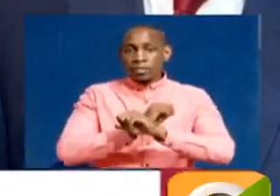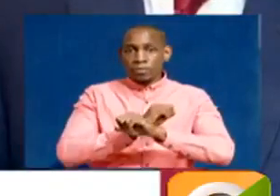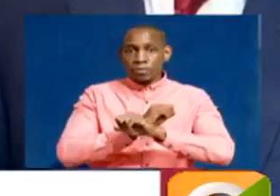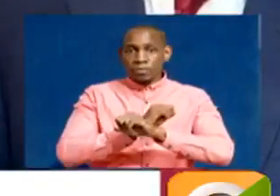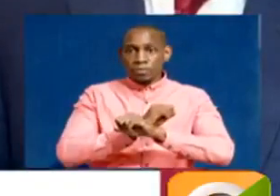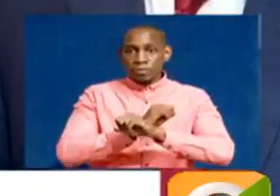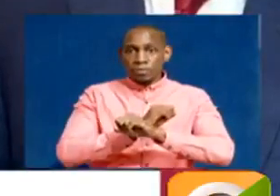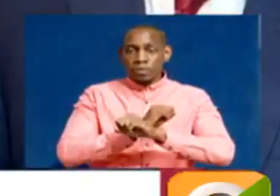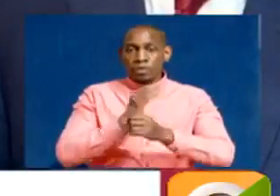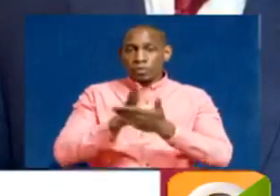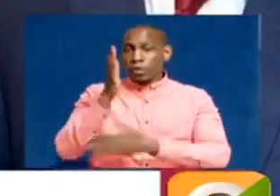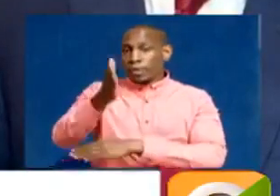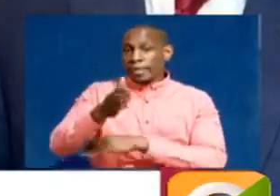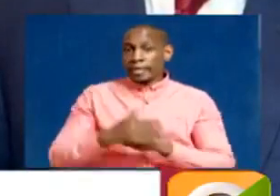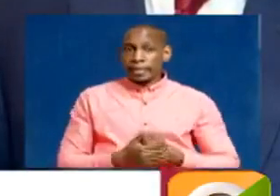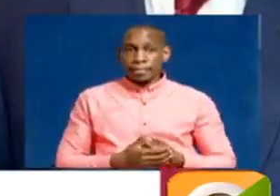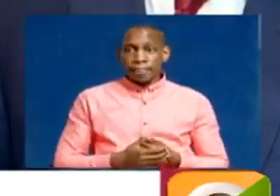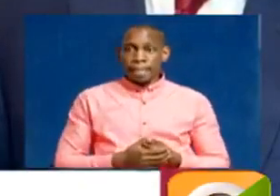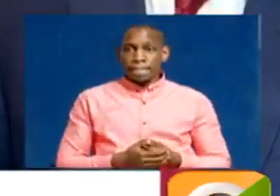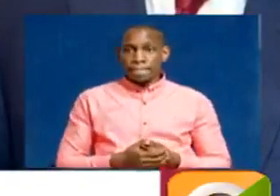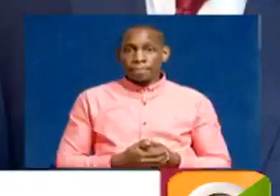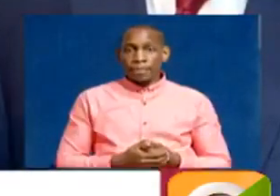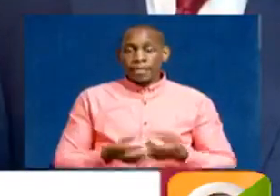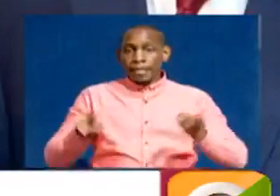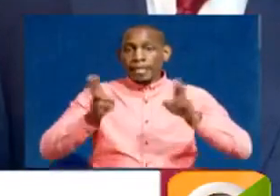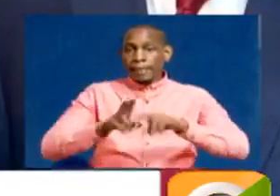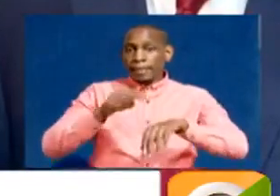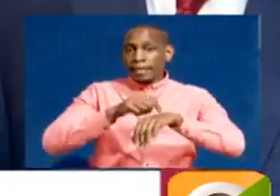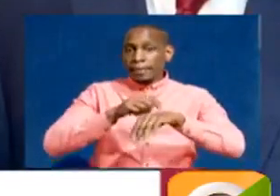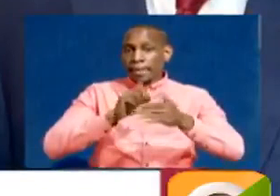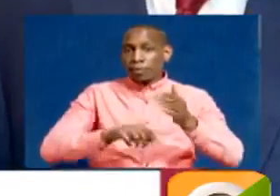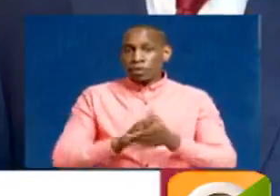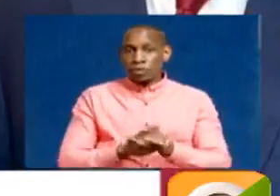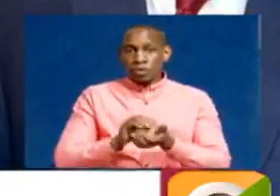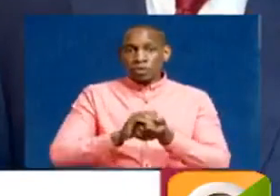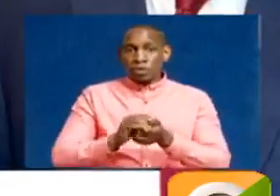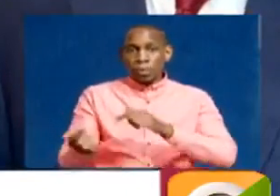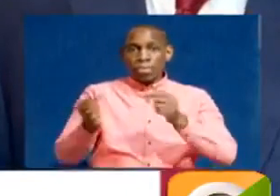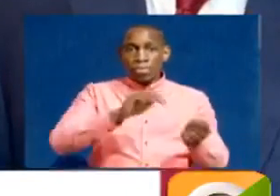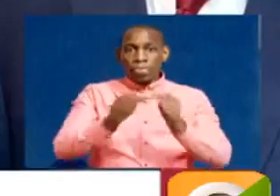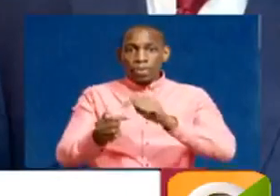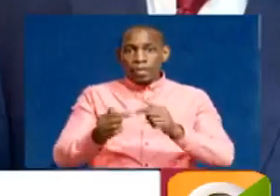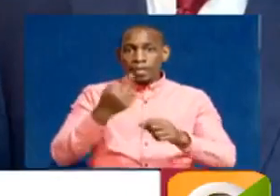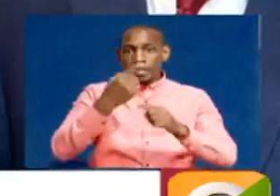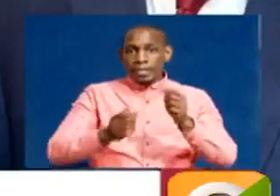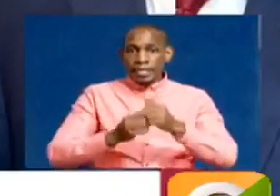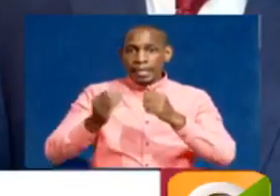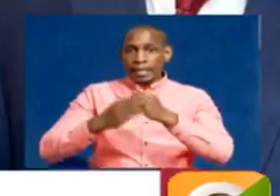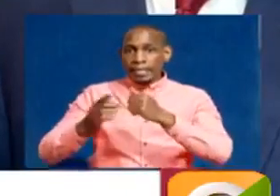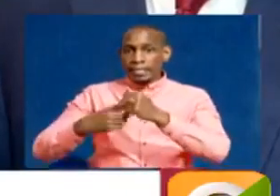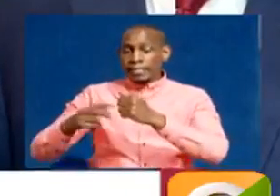overt and direct. That happened during the shifter war of